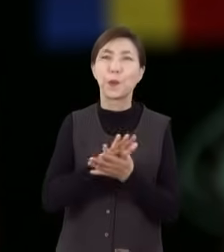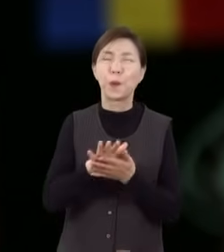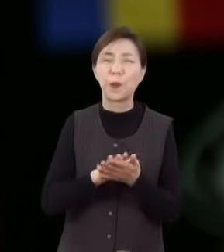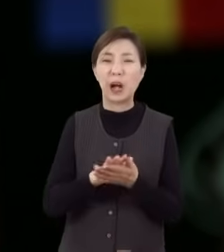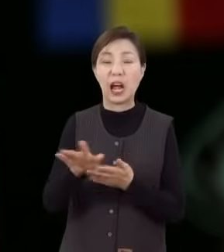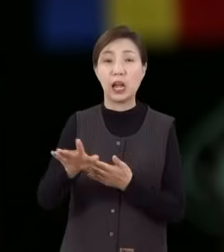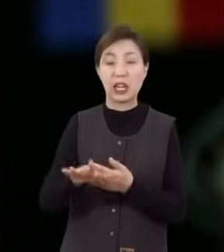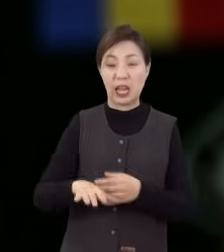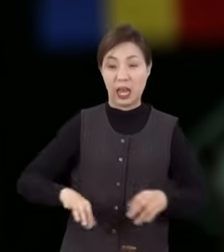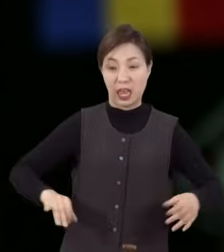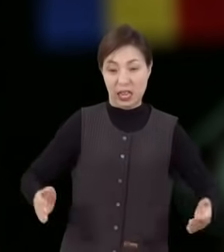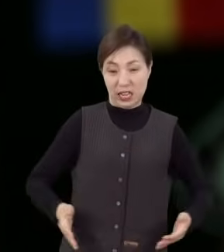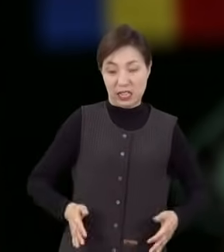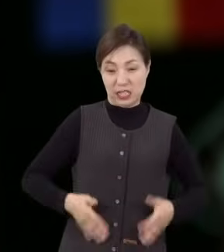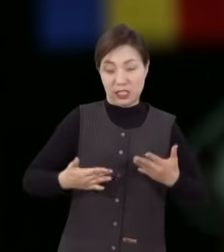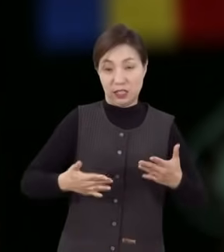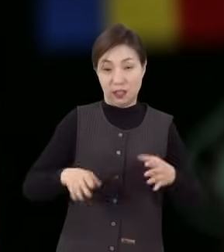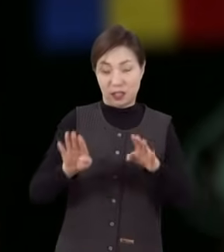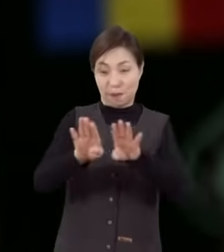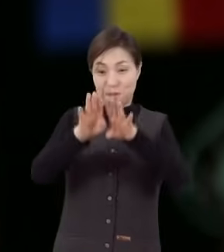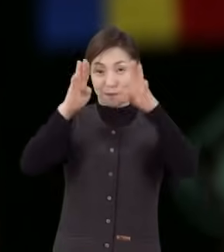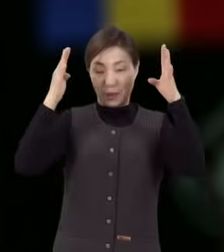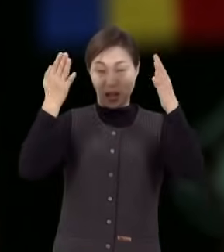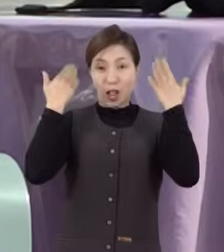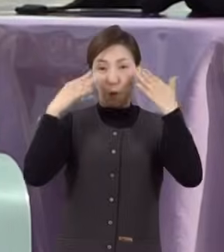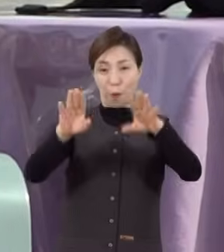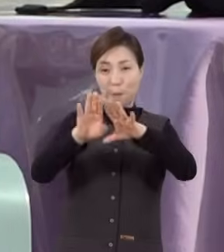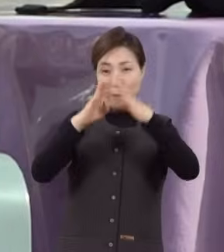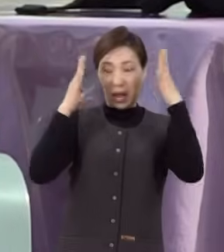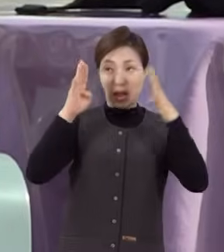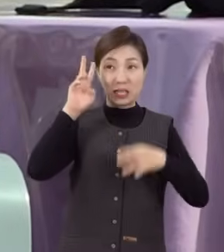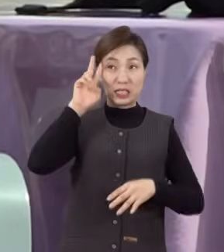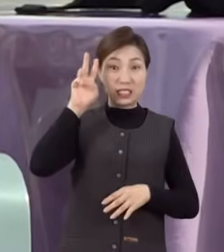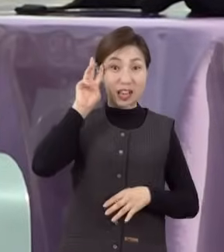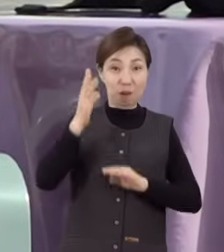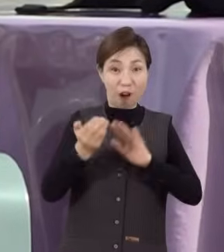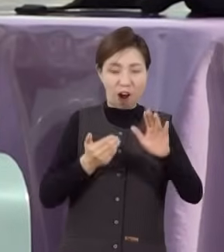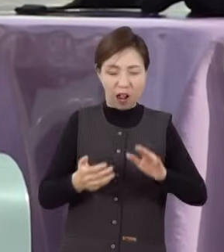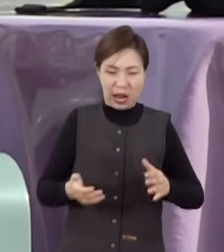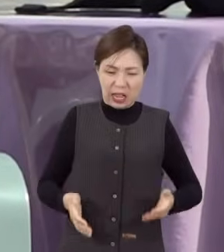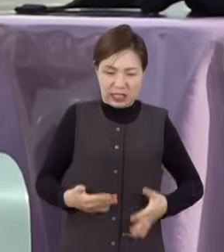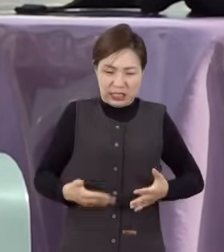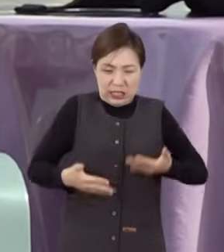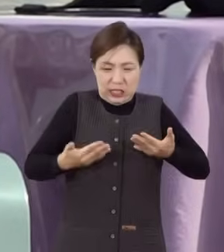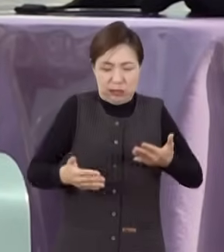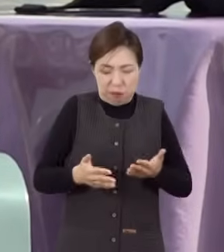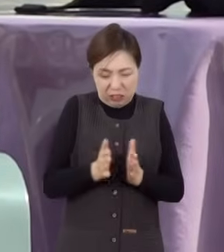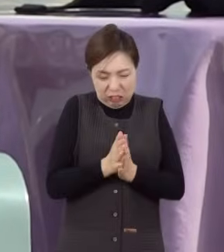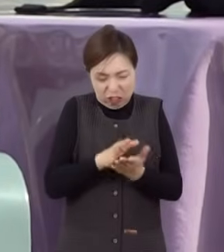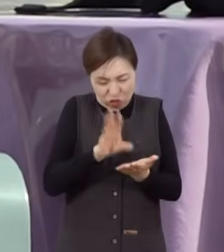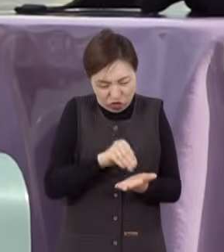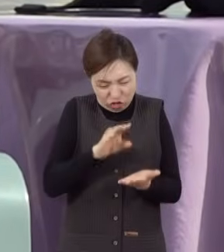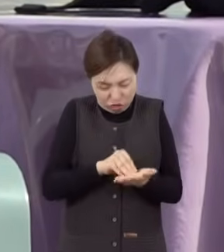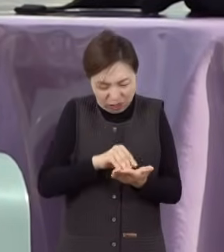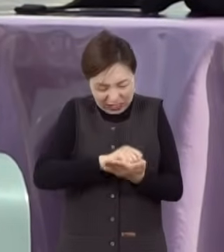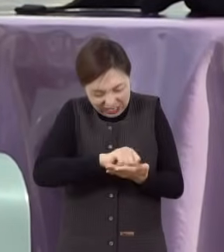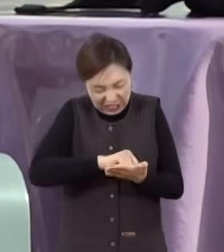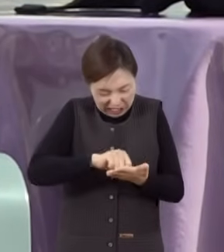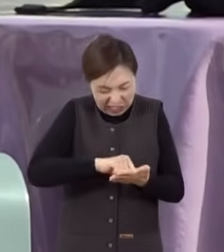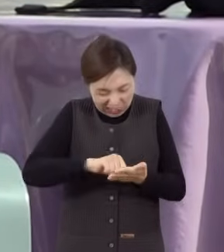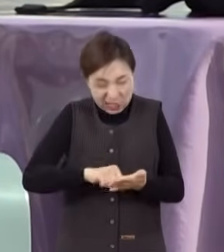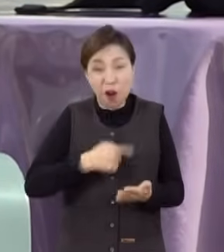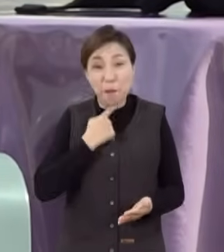한 2, 3일 전에 그냥 밤새워가면서 숙제 막 베끼잖아요. 여러분 그런 적 없어요? 예, 있죠? 아니,